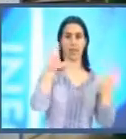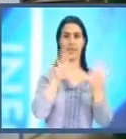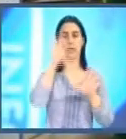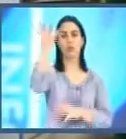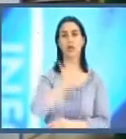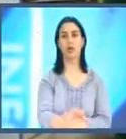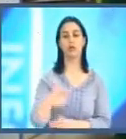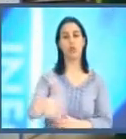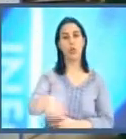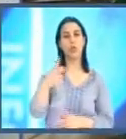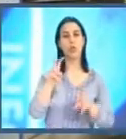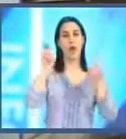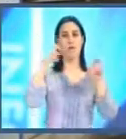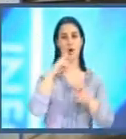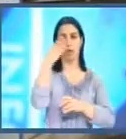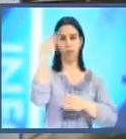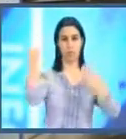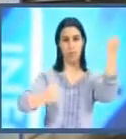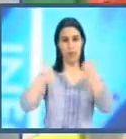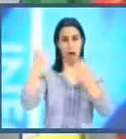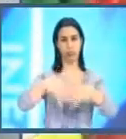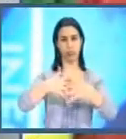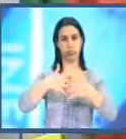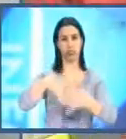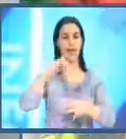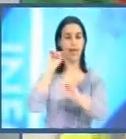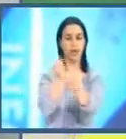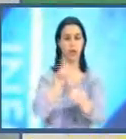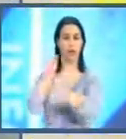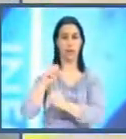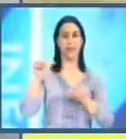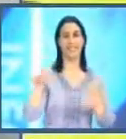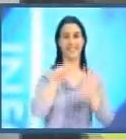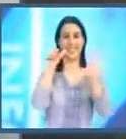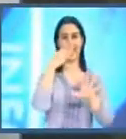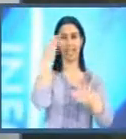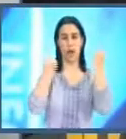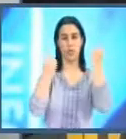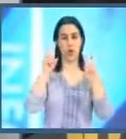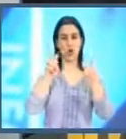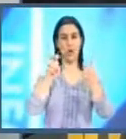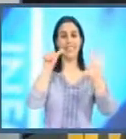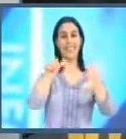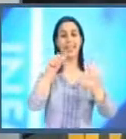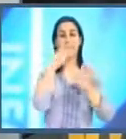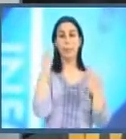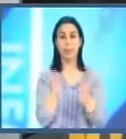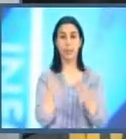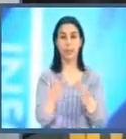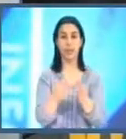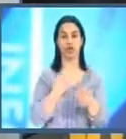nova màquina escombradora, 6 operaris nous i 3 camions petits, un increment d'efectius que era bàsic per la